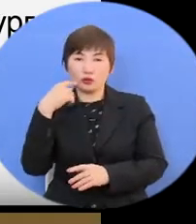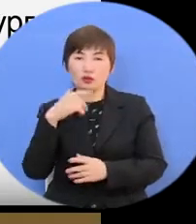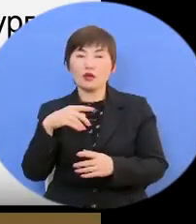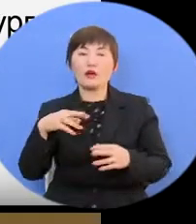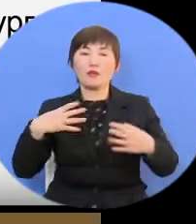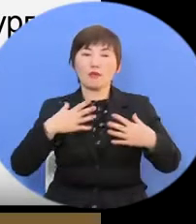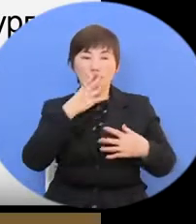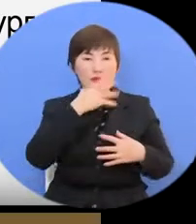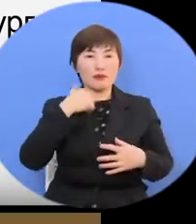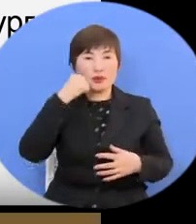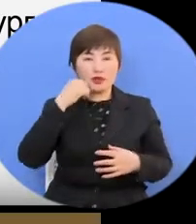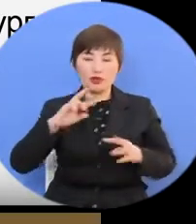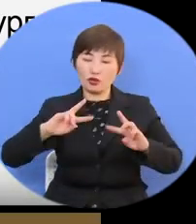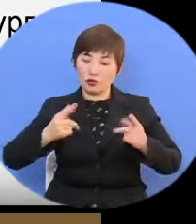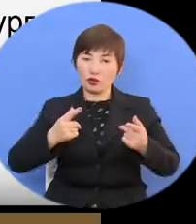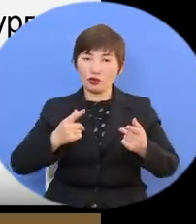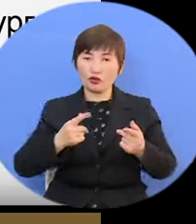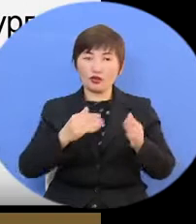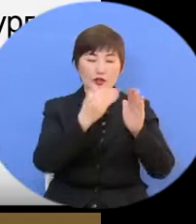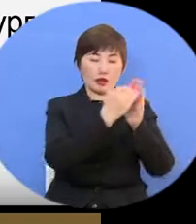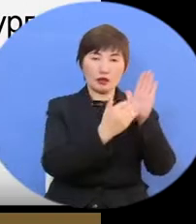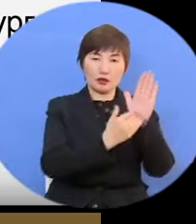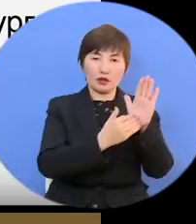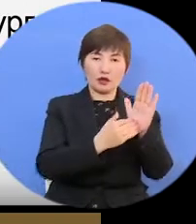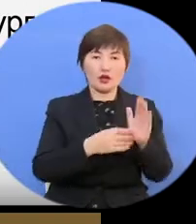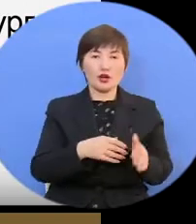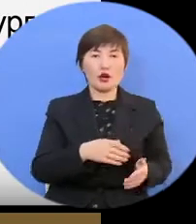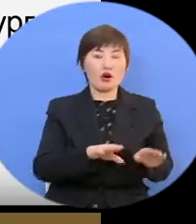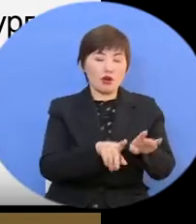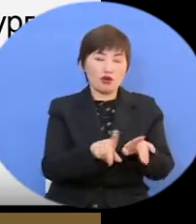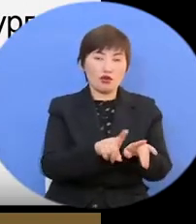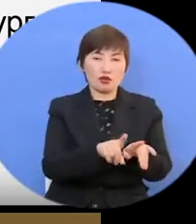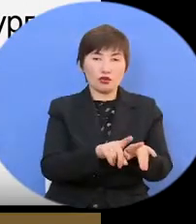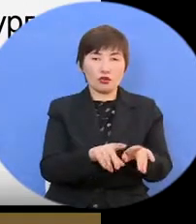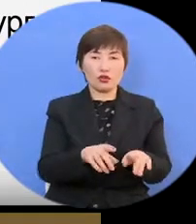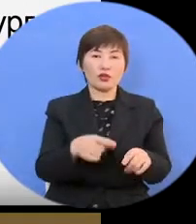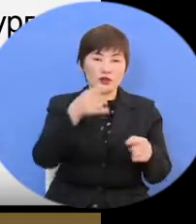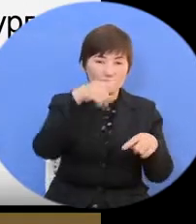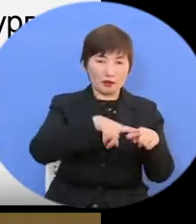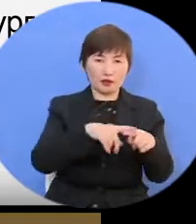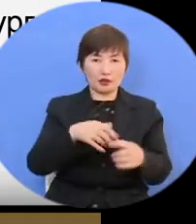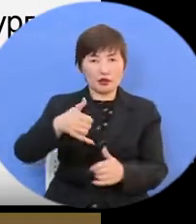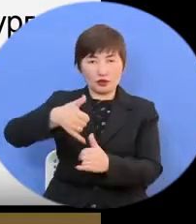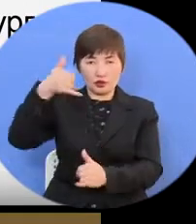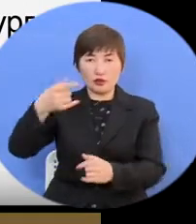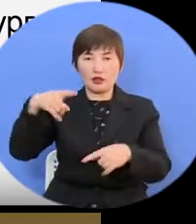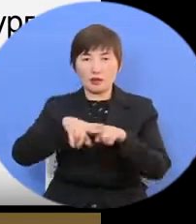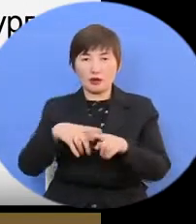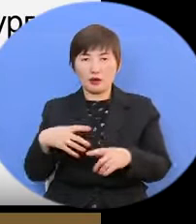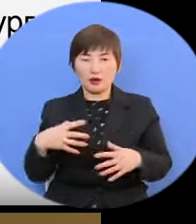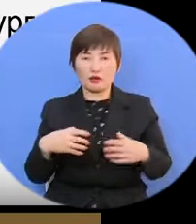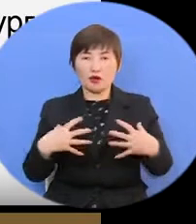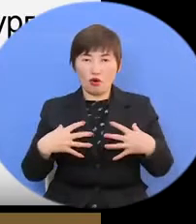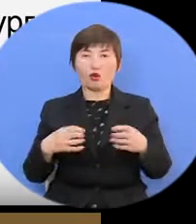тайлбарлая. Үүнд охтуудад маань биеийн өндөр, жин нэмэгдэх, нүрээр батга гарах, биеийн хэлбэр өөрчлөгдөх,